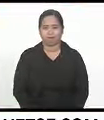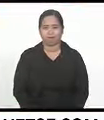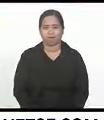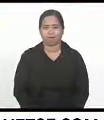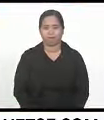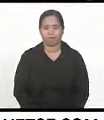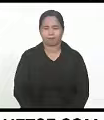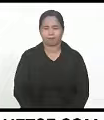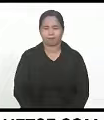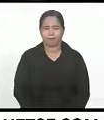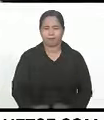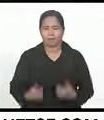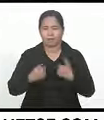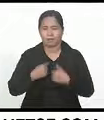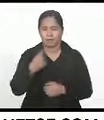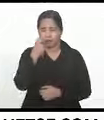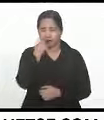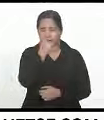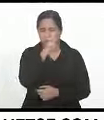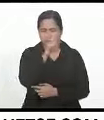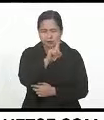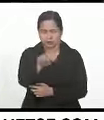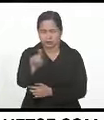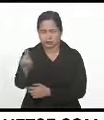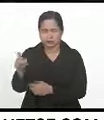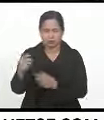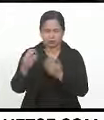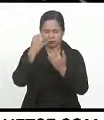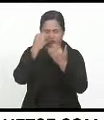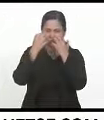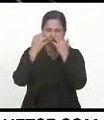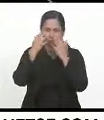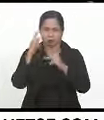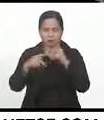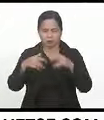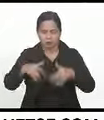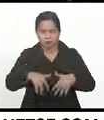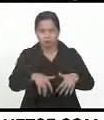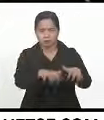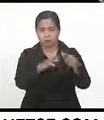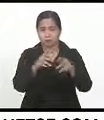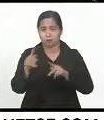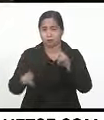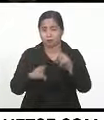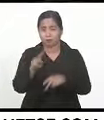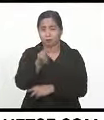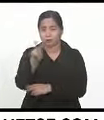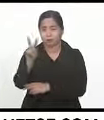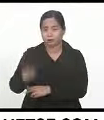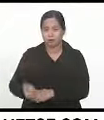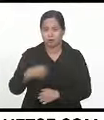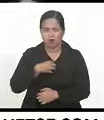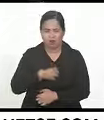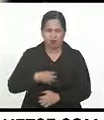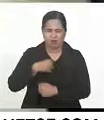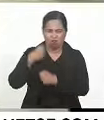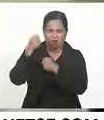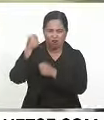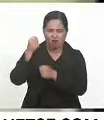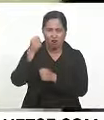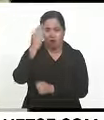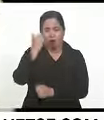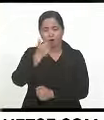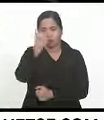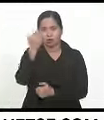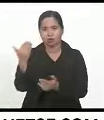Tear gas ang ginamit na pagsupil ng mga awtoridad sa mga mamamayan ng Venezuela na nagpoprotesta sa pagkapanalong